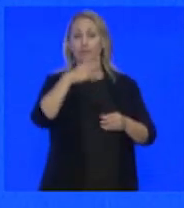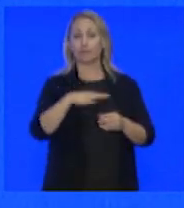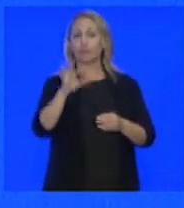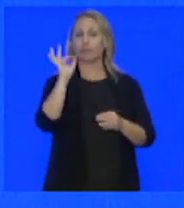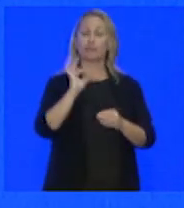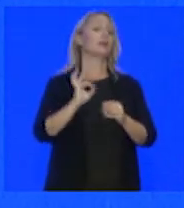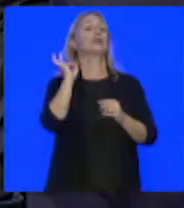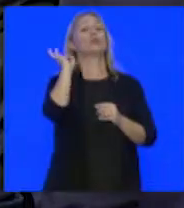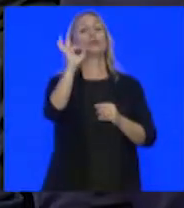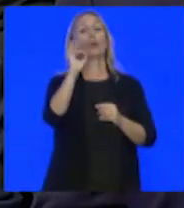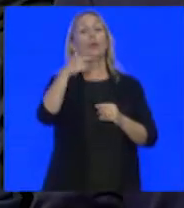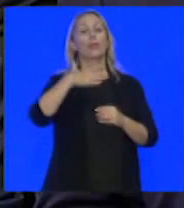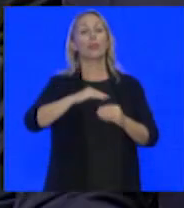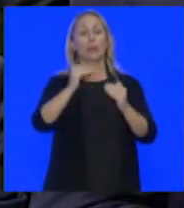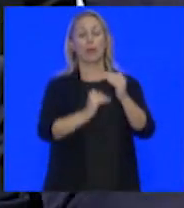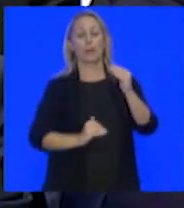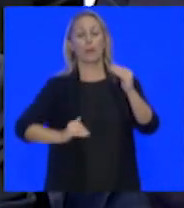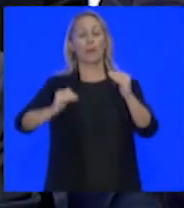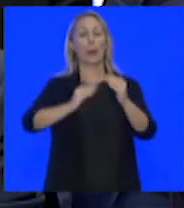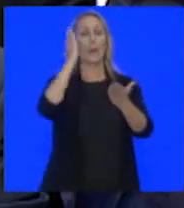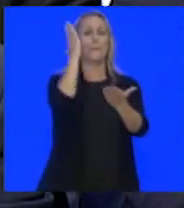εντός της επόμενης τετραετίας να βρεθούμε στον ευρωπαϊκό μεσόωρο.